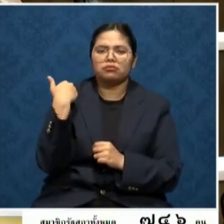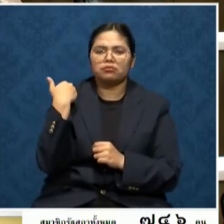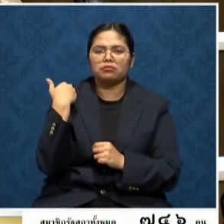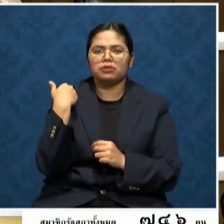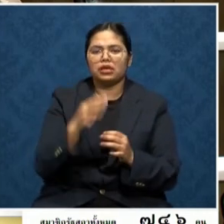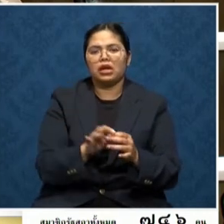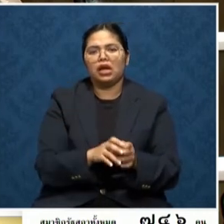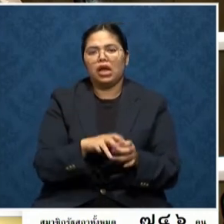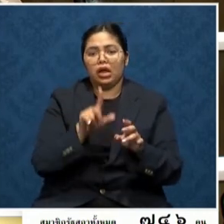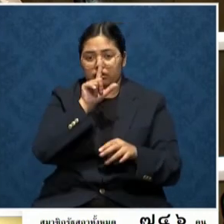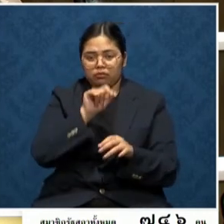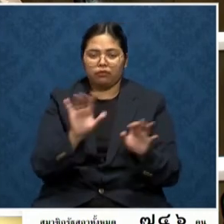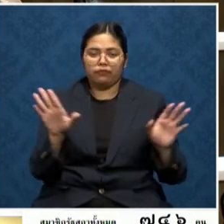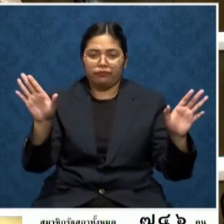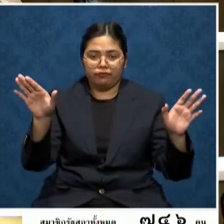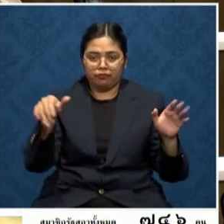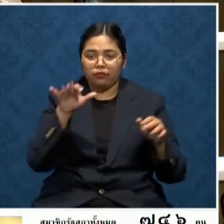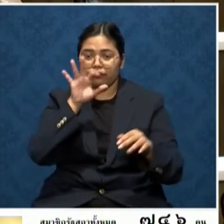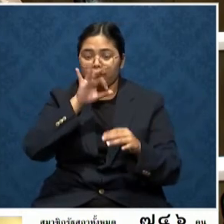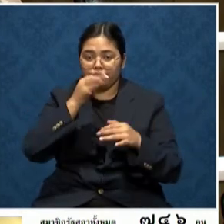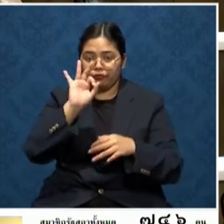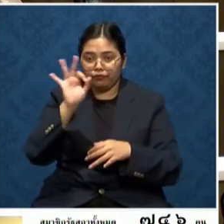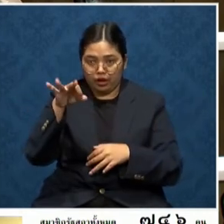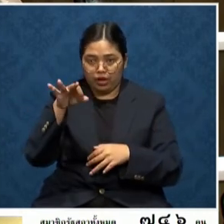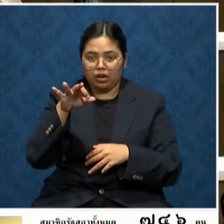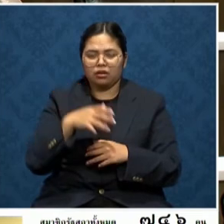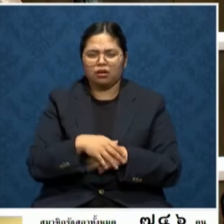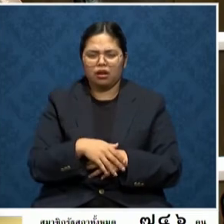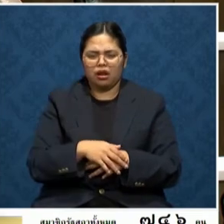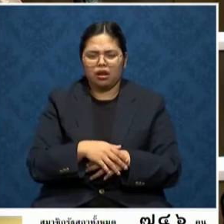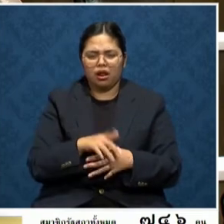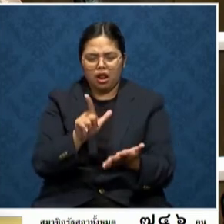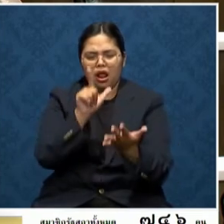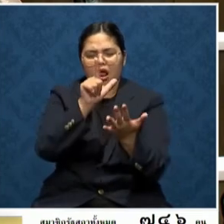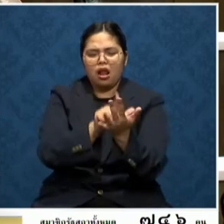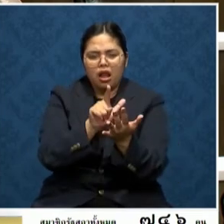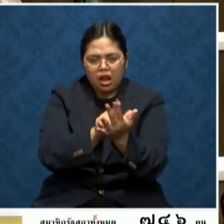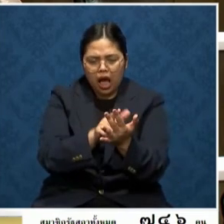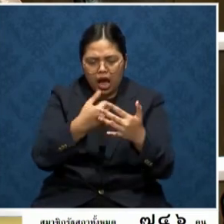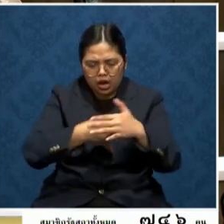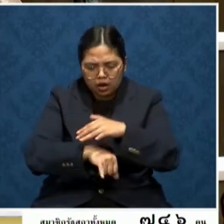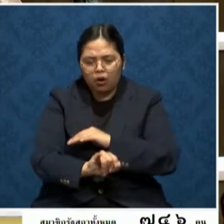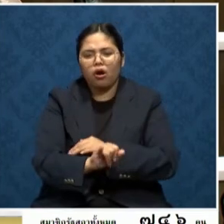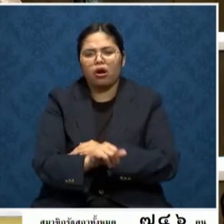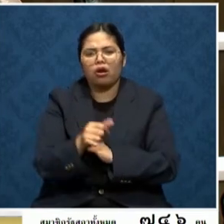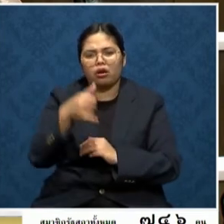วิตเตอร์ว่าหลังลาคลอด5วันนะคะก็ทำงานได้แล้ว